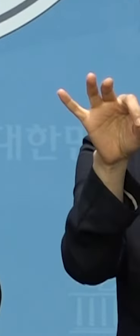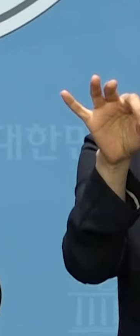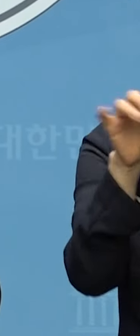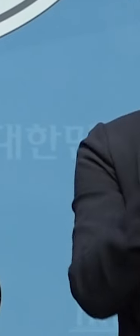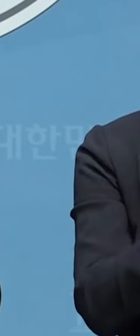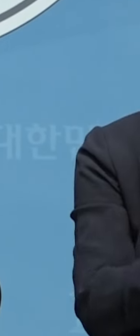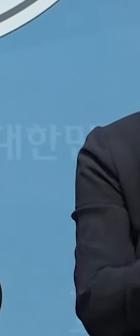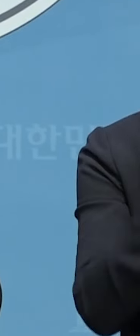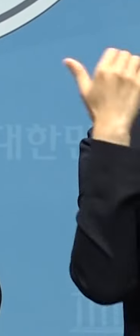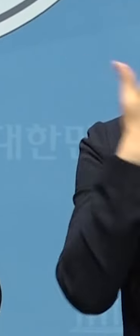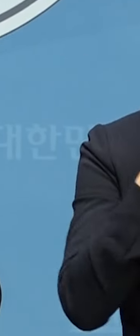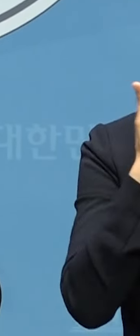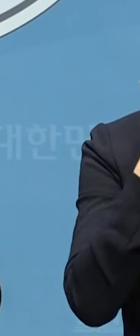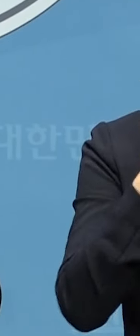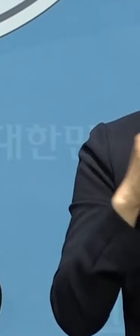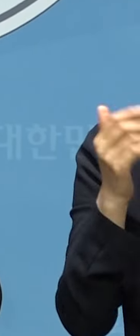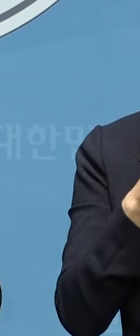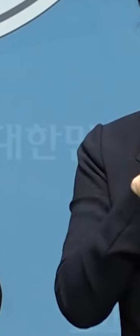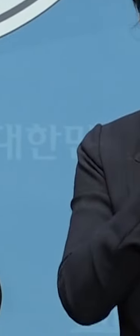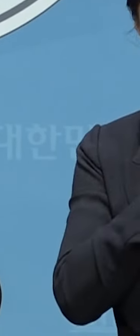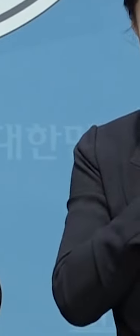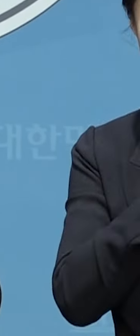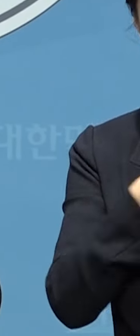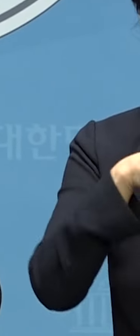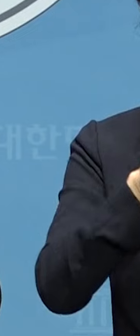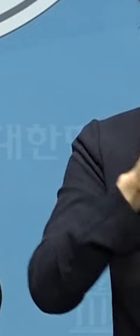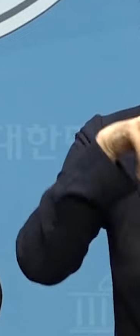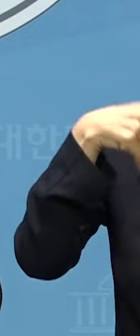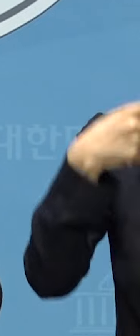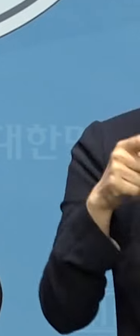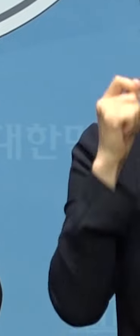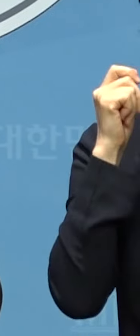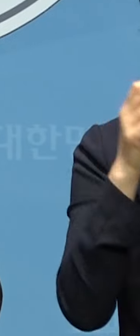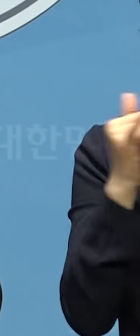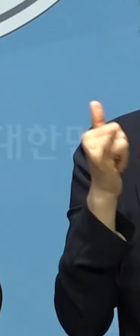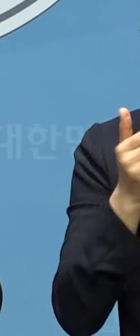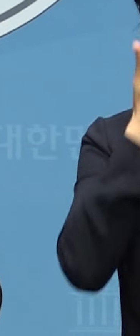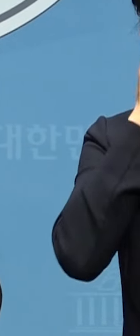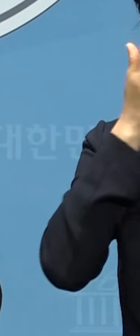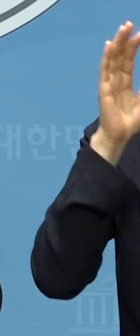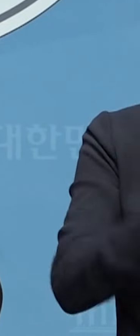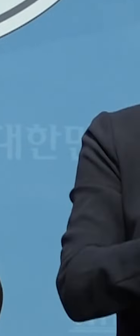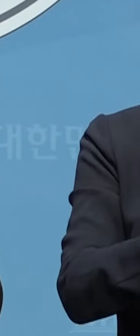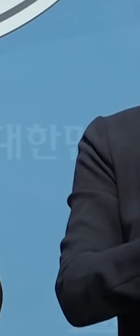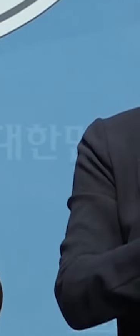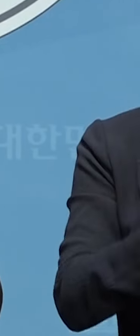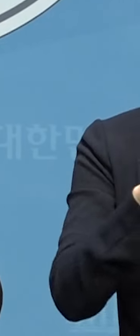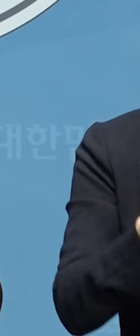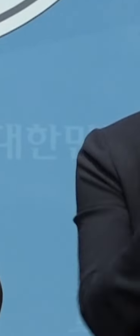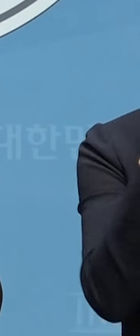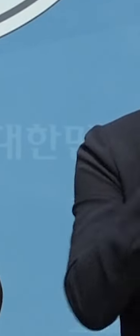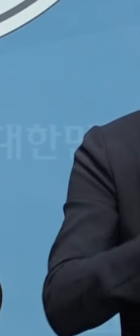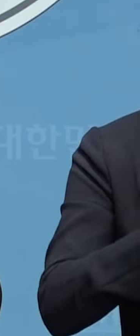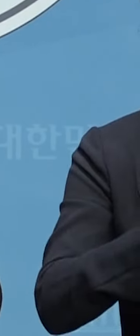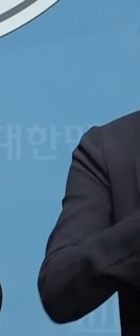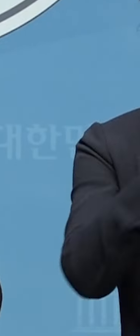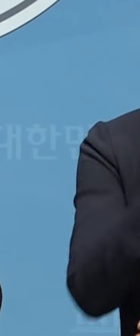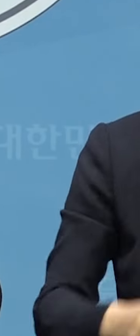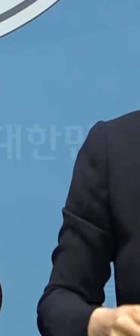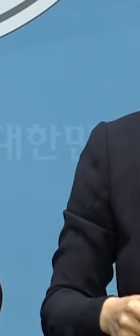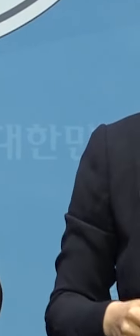김용현 후보자는 국회의원과 카이스트 졸업생을 입틀막 하면서까지 민주주의를